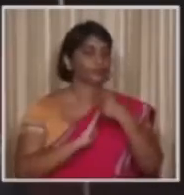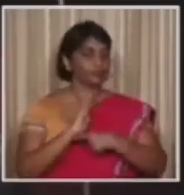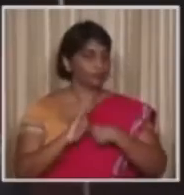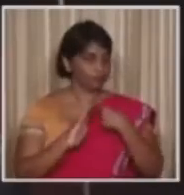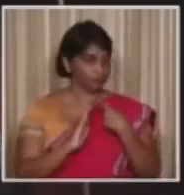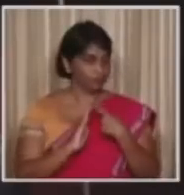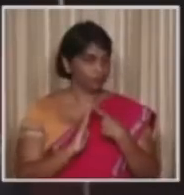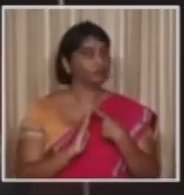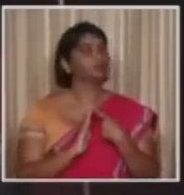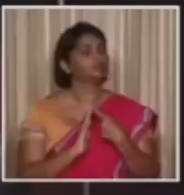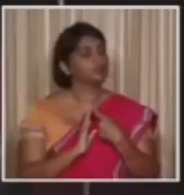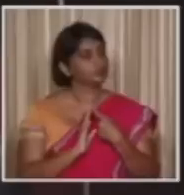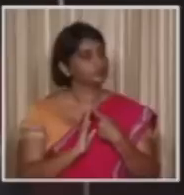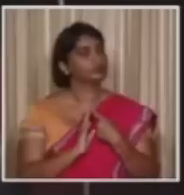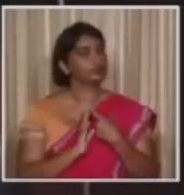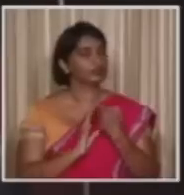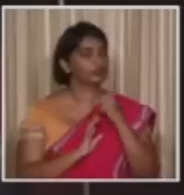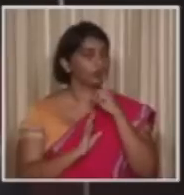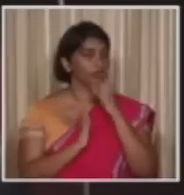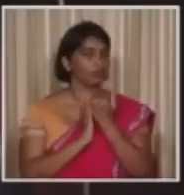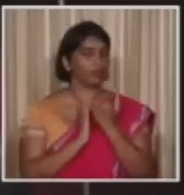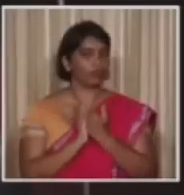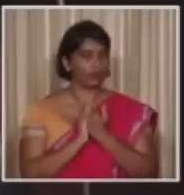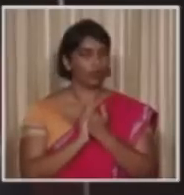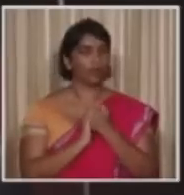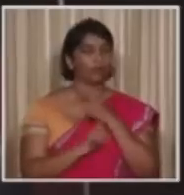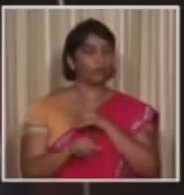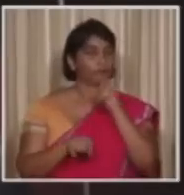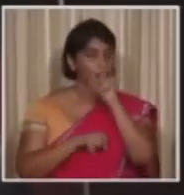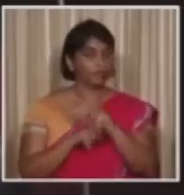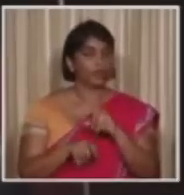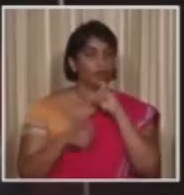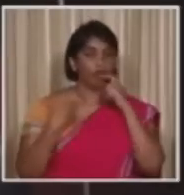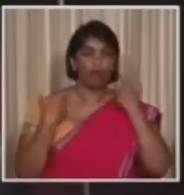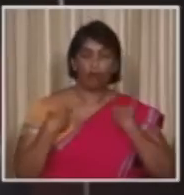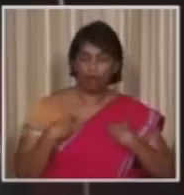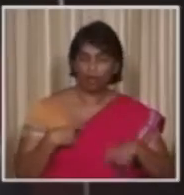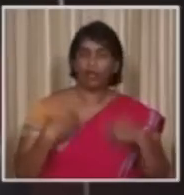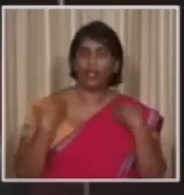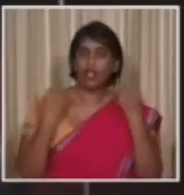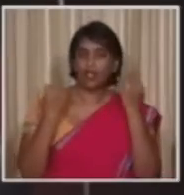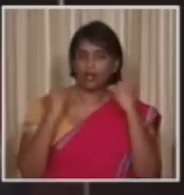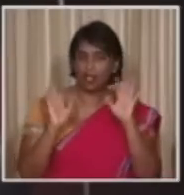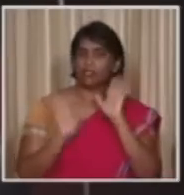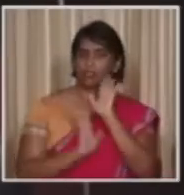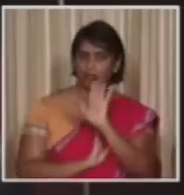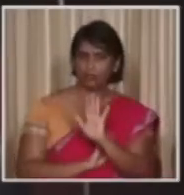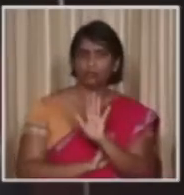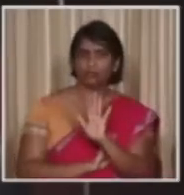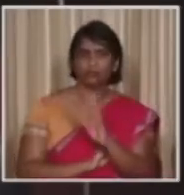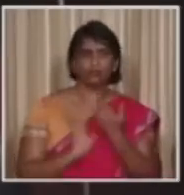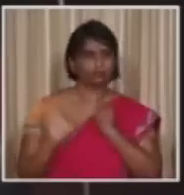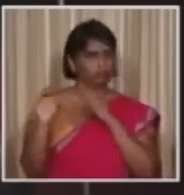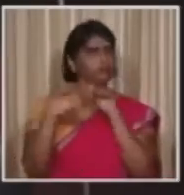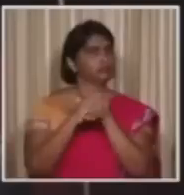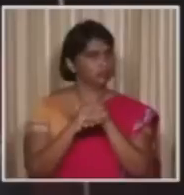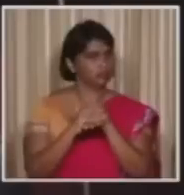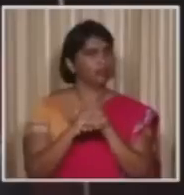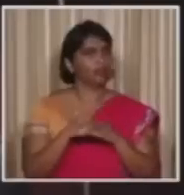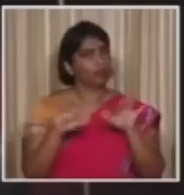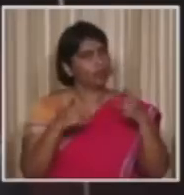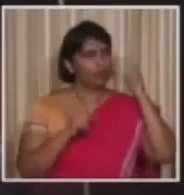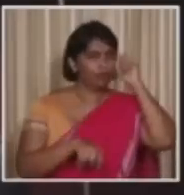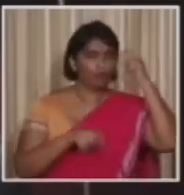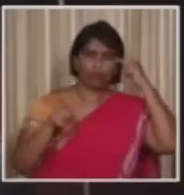නැහැ. ඉතින් ඇත්තටම මේ අයට නීතිඥ මහතුරුන්ට නිදහස තියෙන්න ඕනේ. පෙනී හිටින්න ඕන